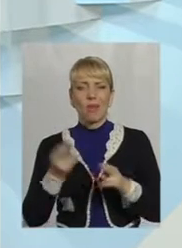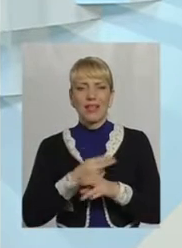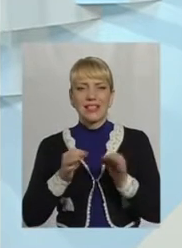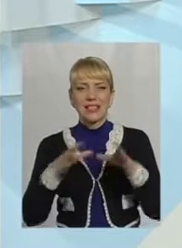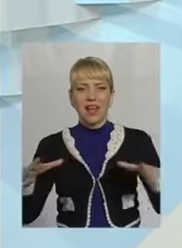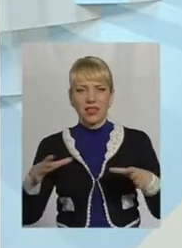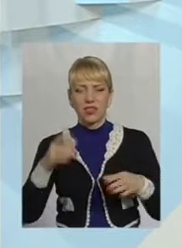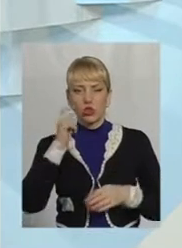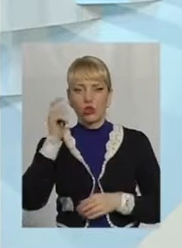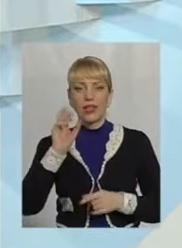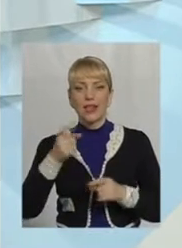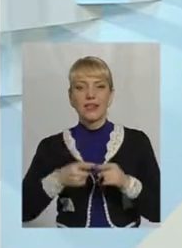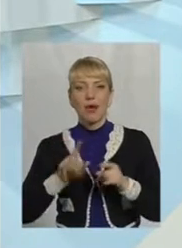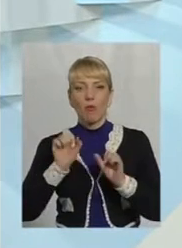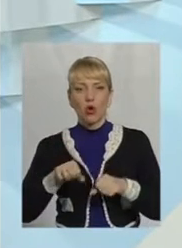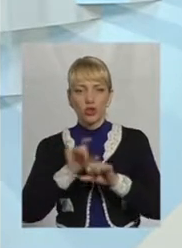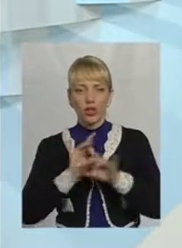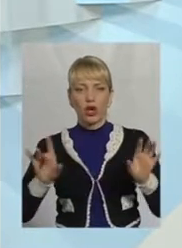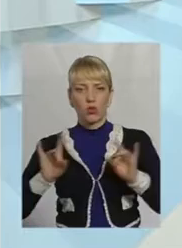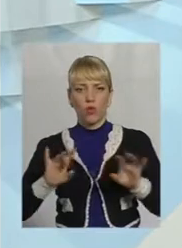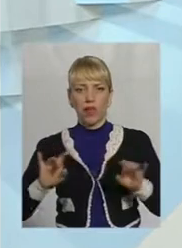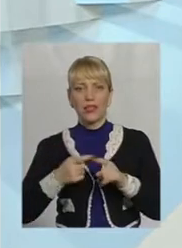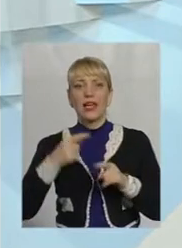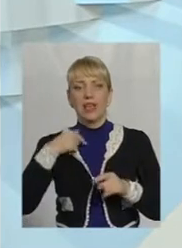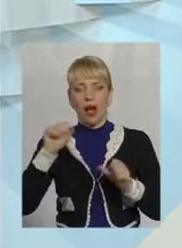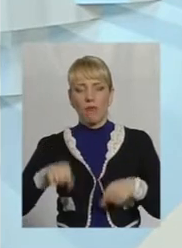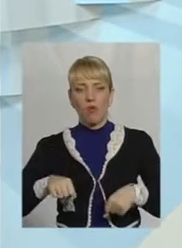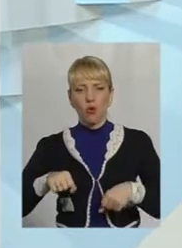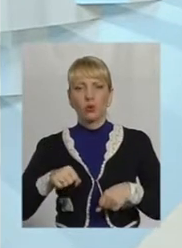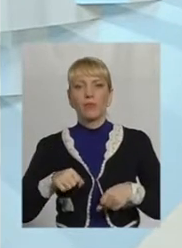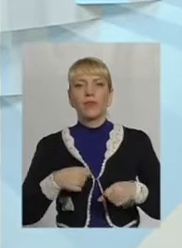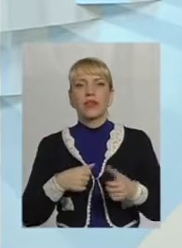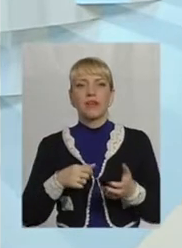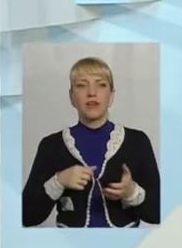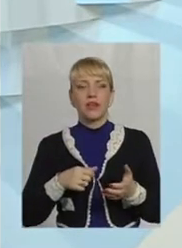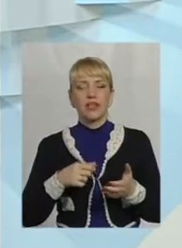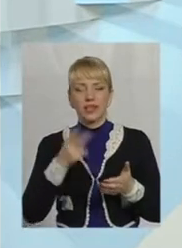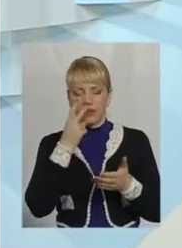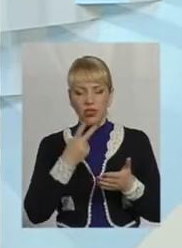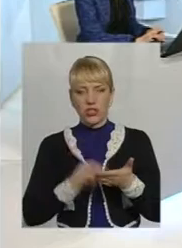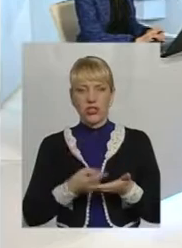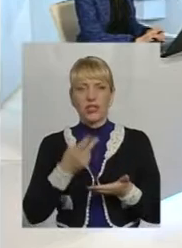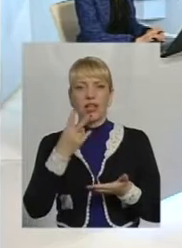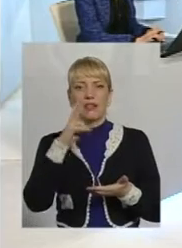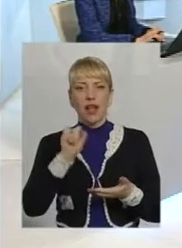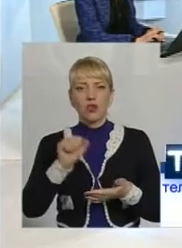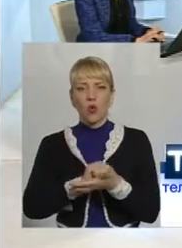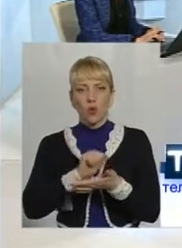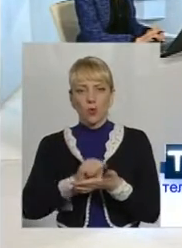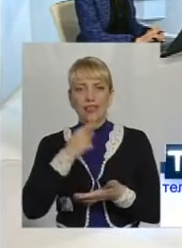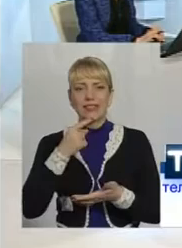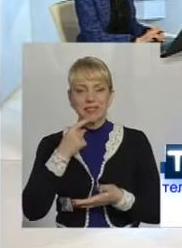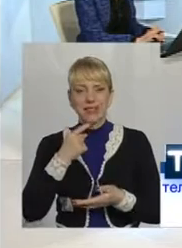можна трактувати? Я можу, виходячи, ще раз повторюю, з документів, сказати лише